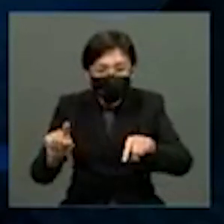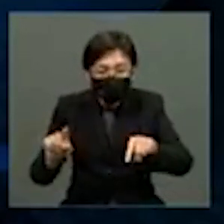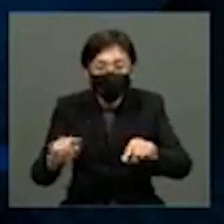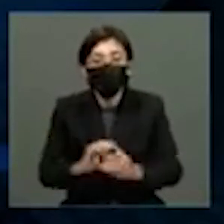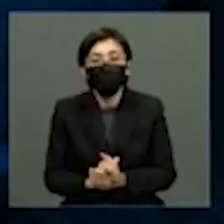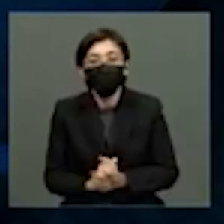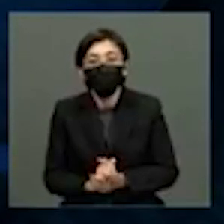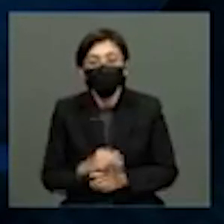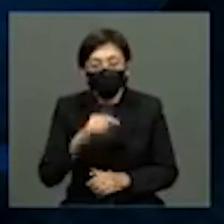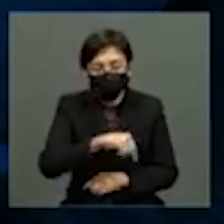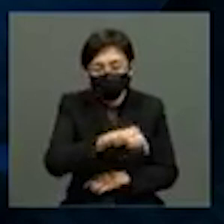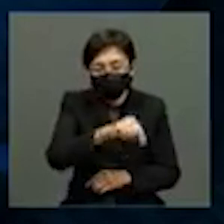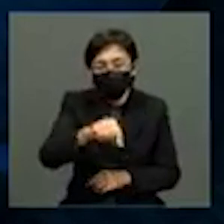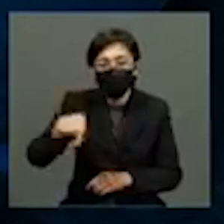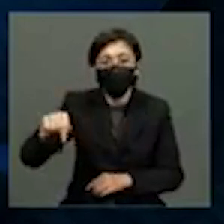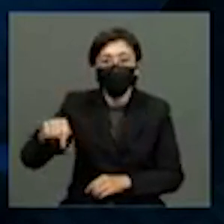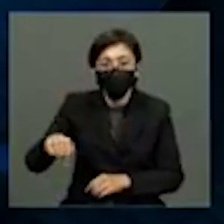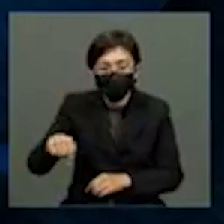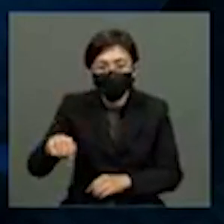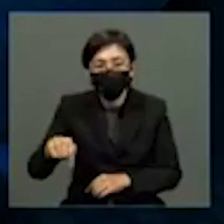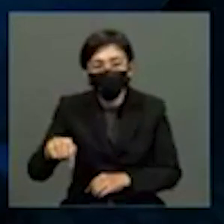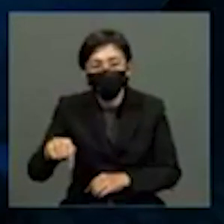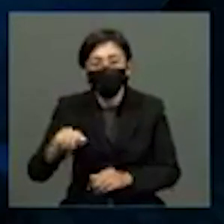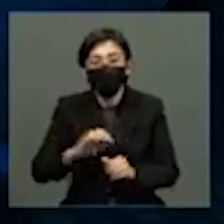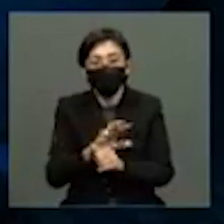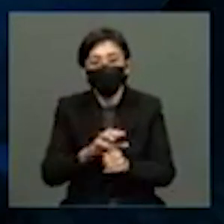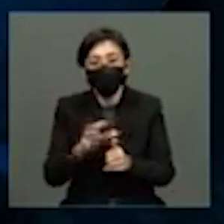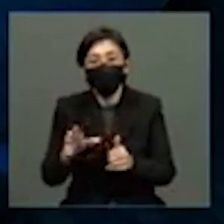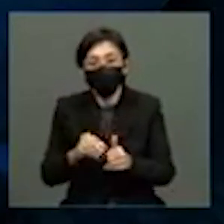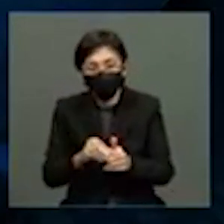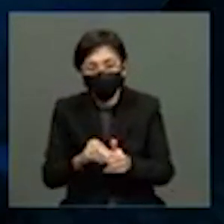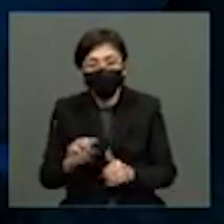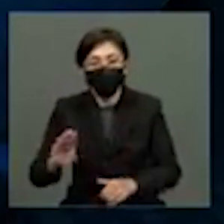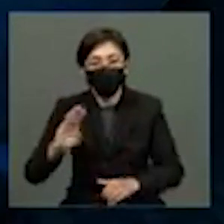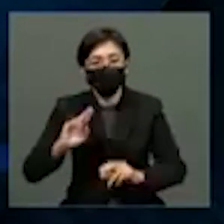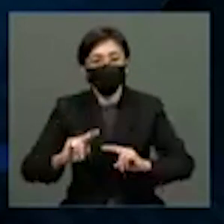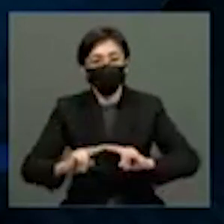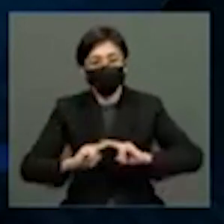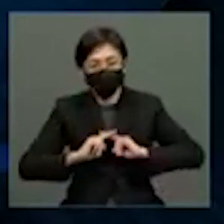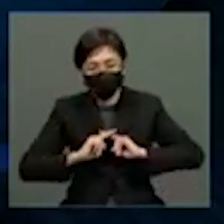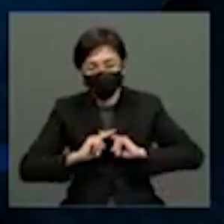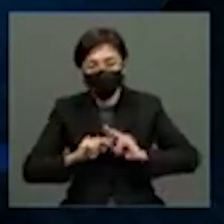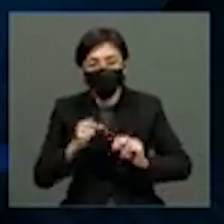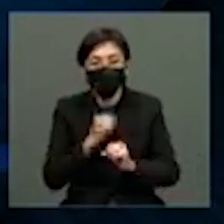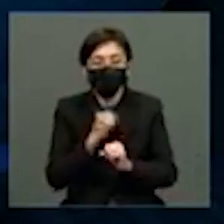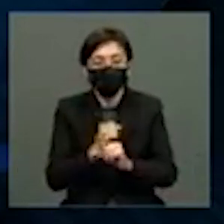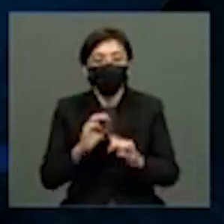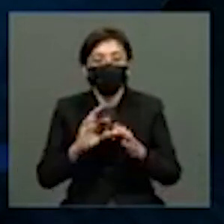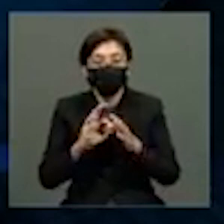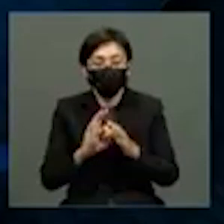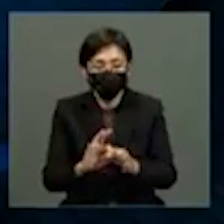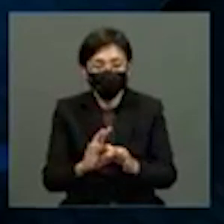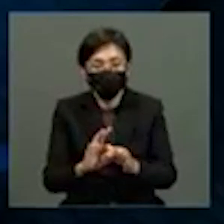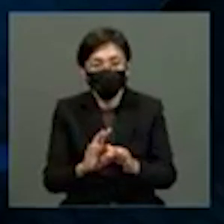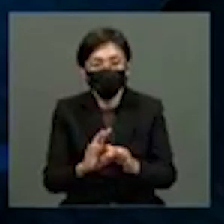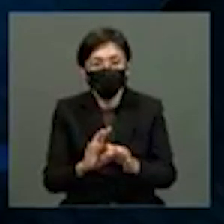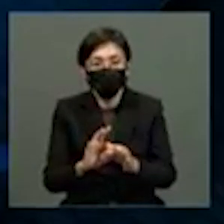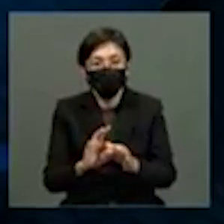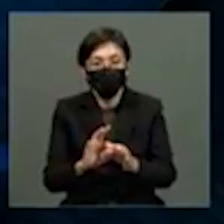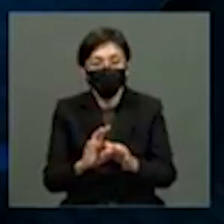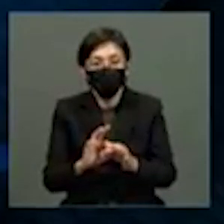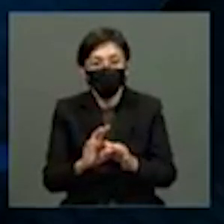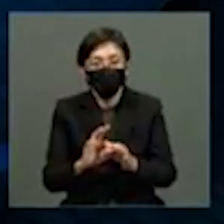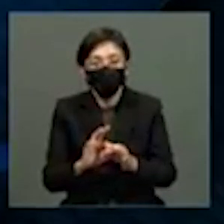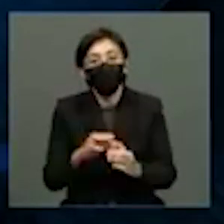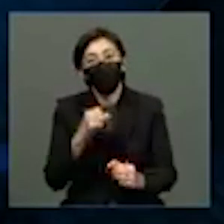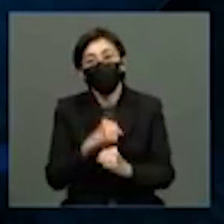หลายส่วนนะครับที่เป็นของบริษัทเอกชนที่เกี่ยวโยงกันกับเรื่องของการท